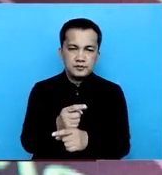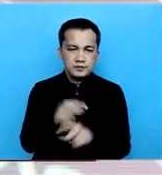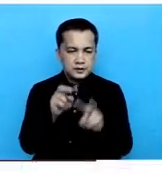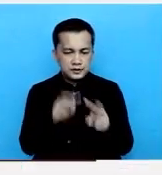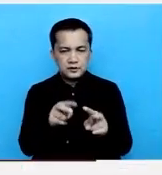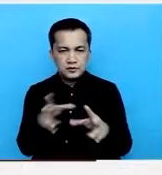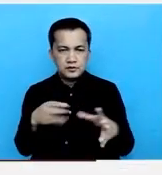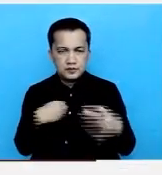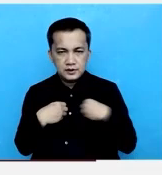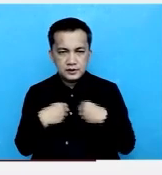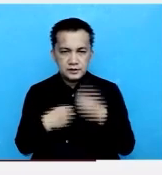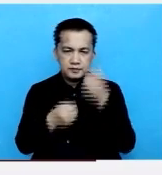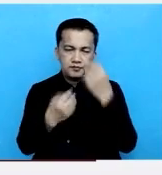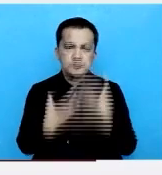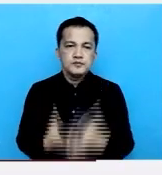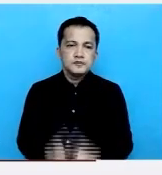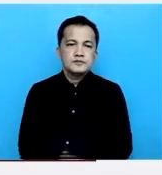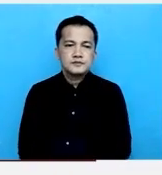impormasyon.